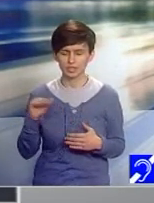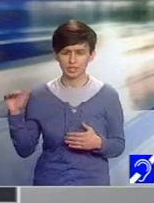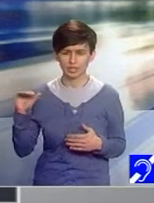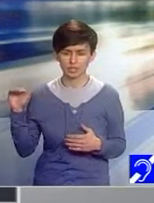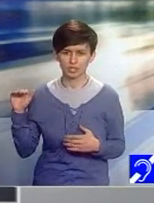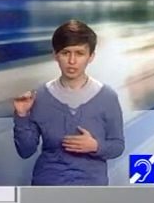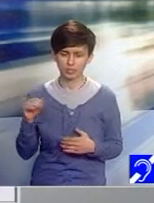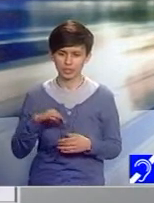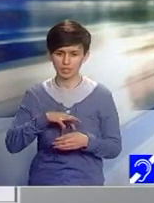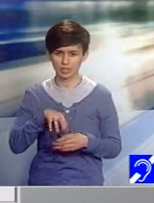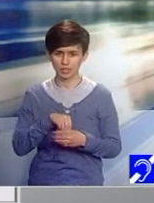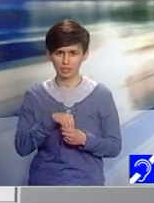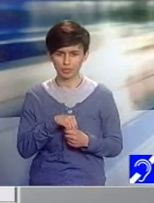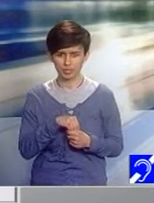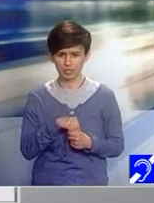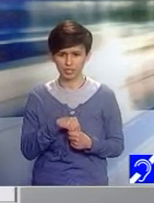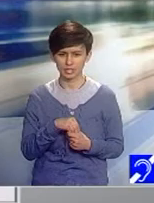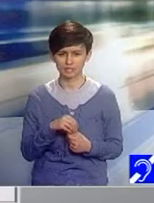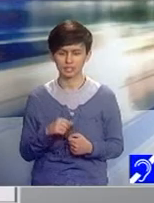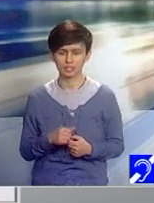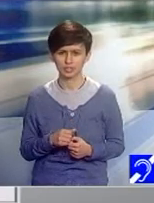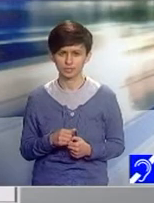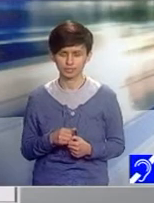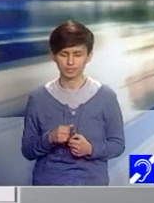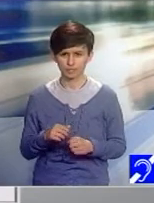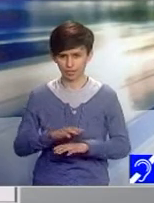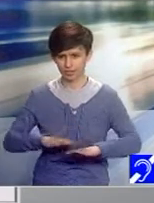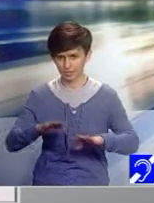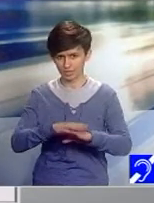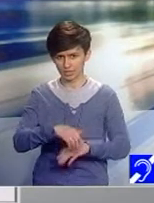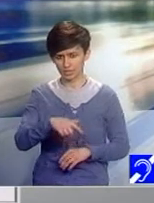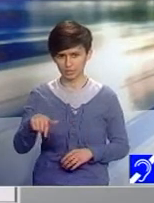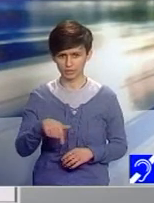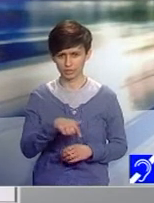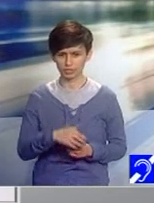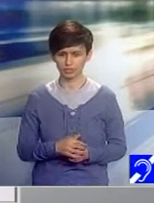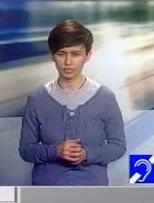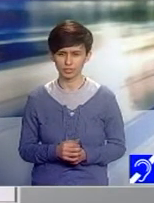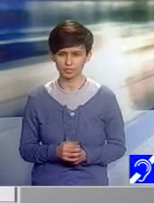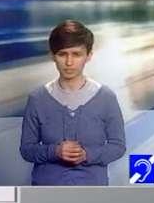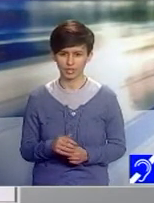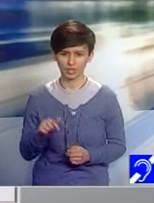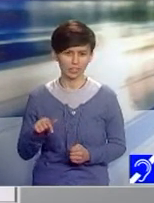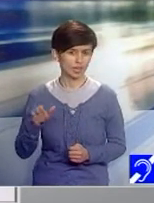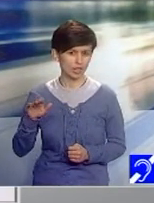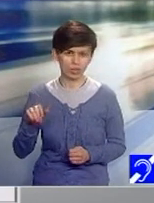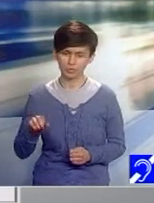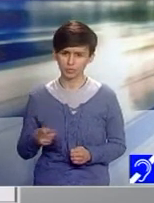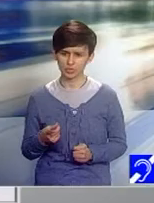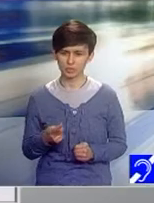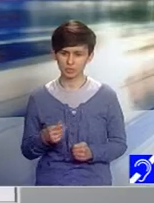de părinți, de mediul nostru. Au avut prilejul copiii